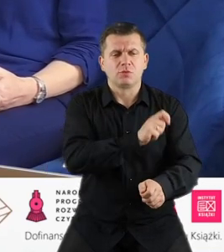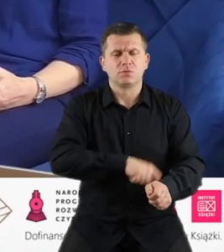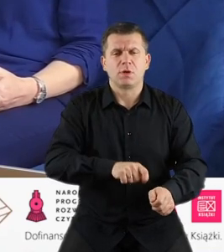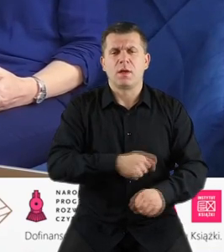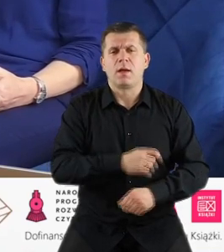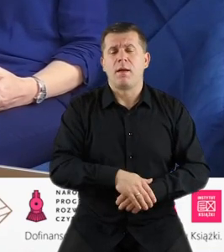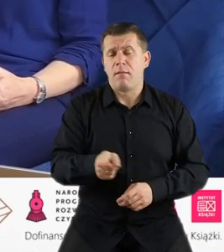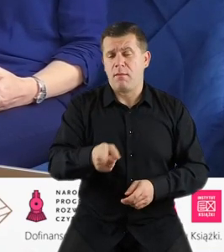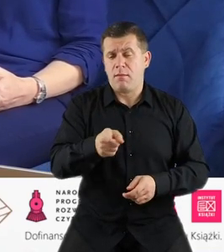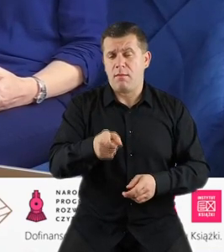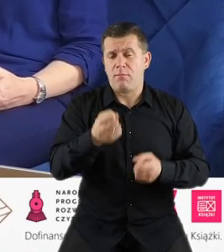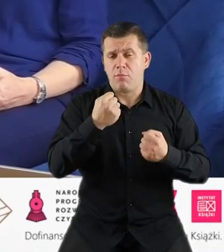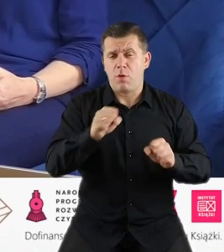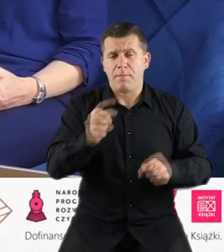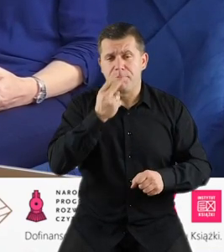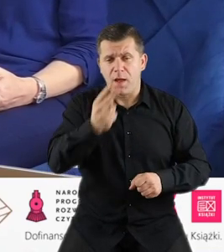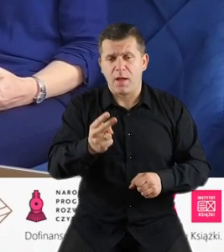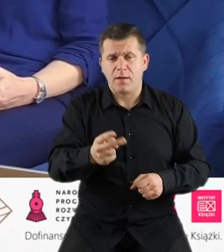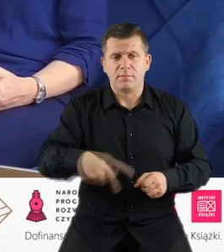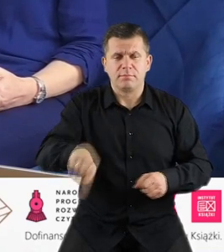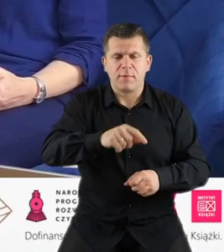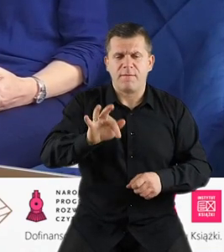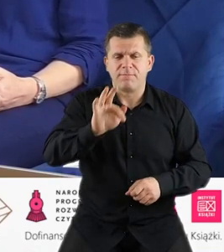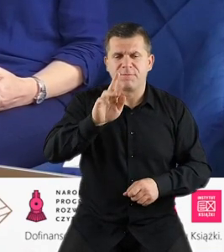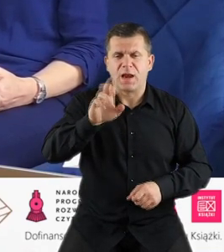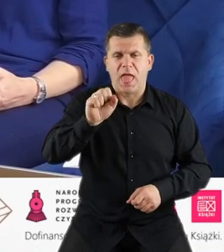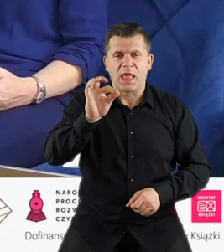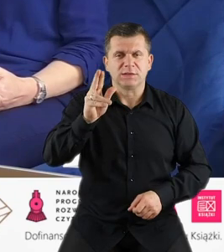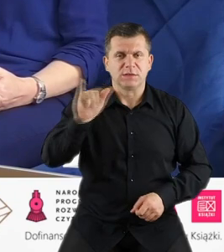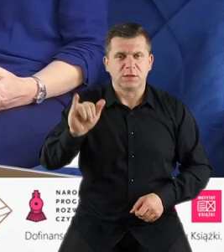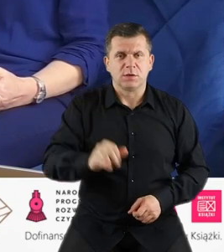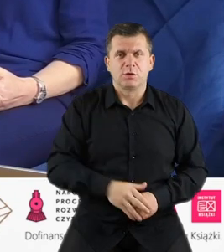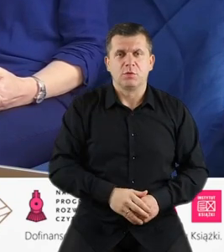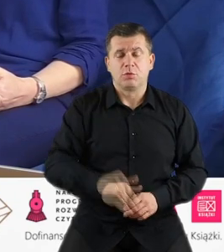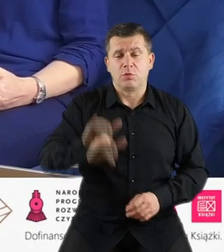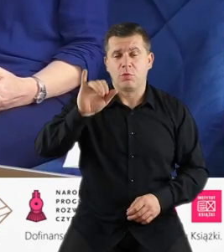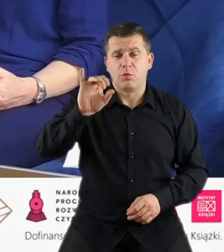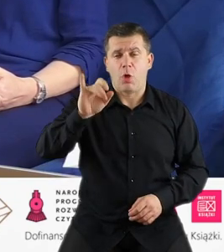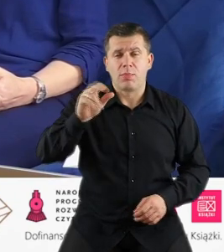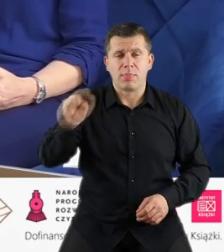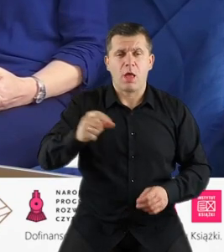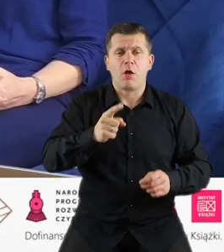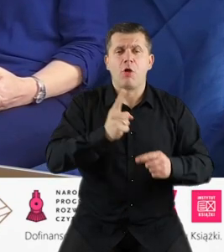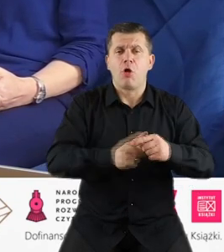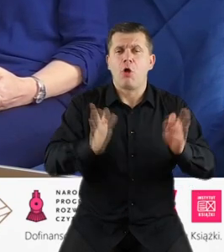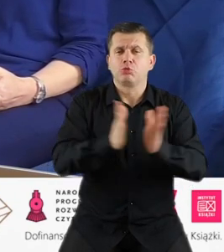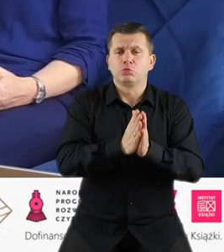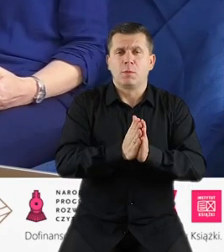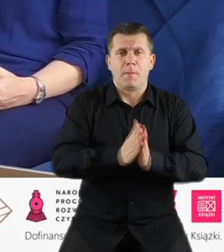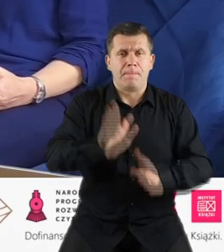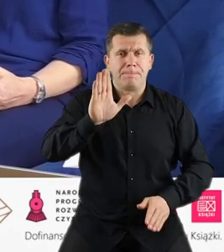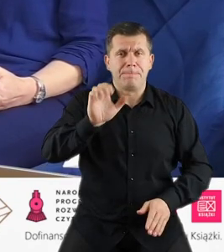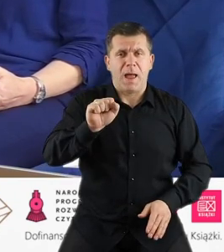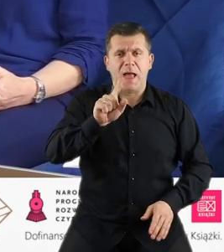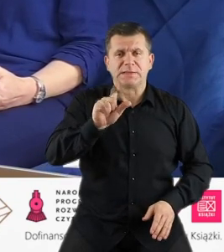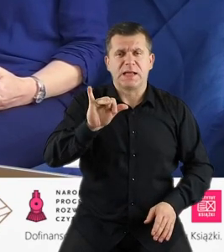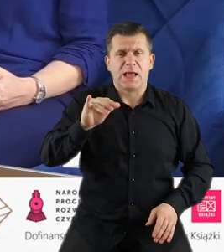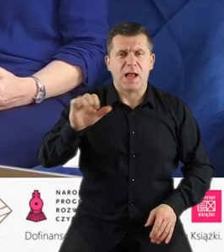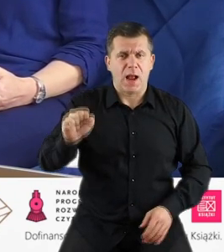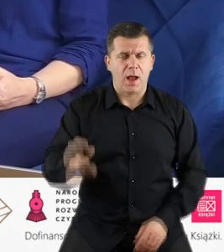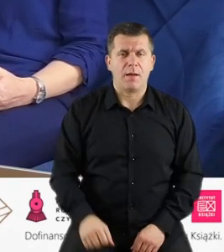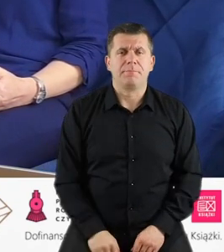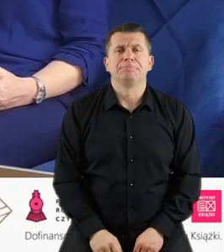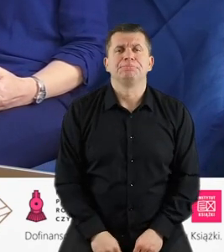na przykład tam bohater patrzy na freski Giotta, prawda, w kościele, w bazylice jakiejś, chyba też